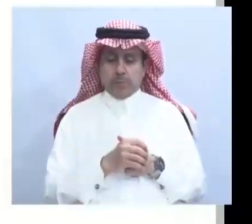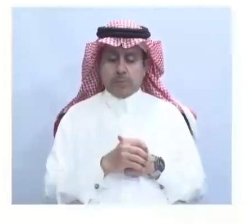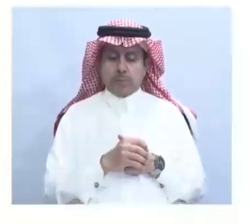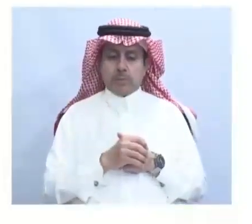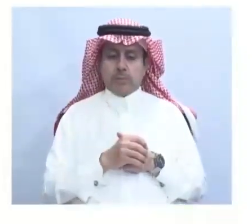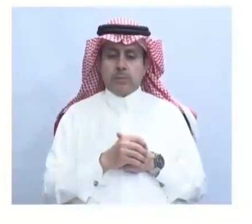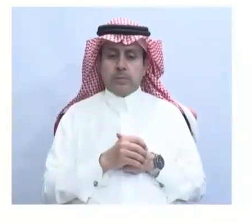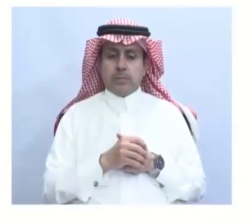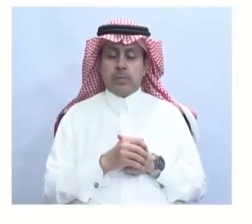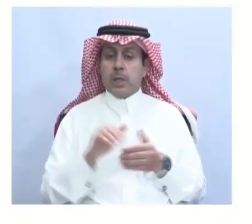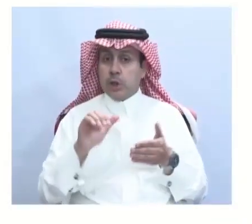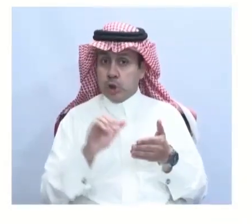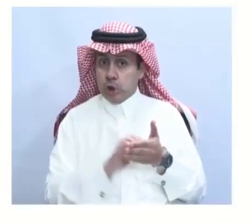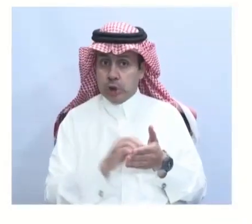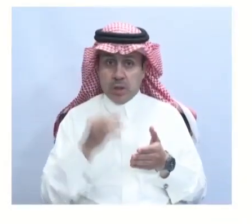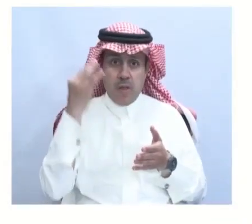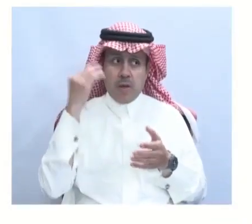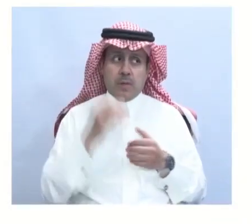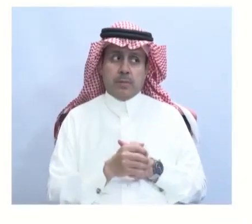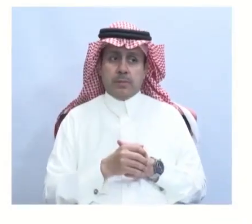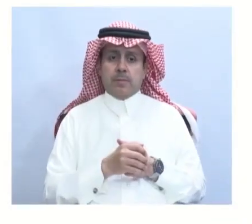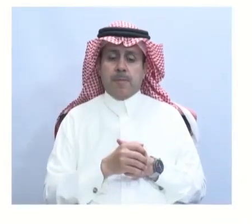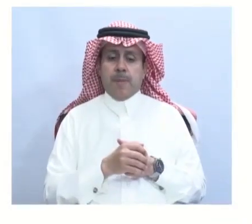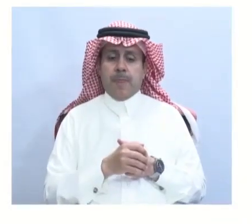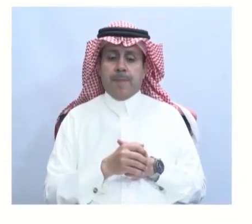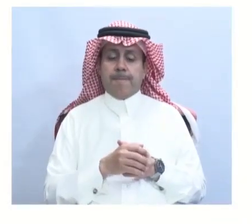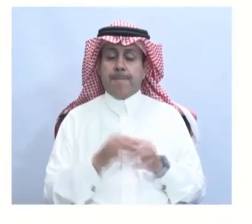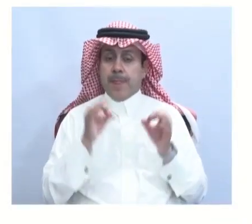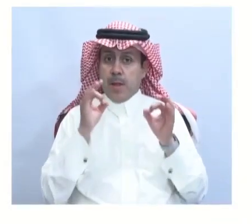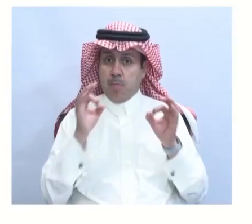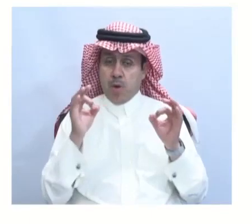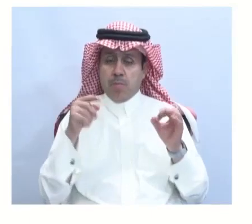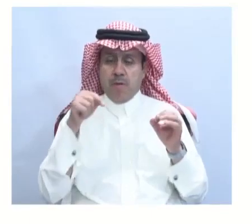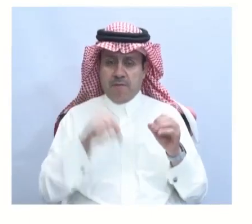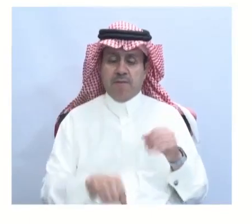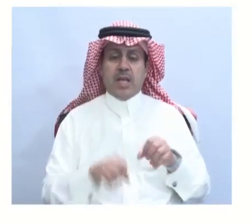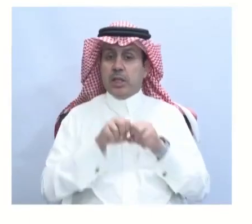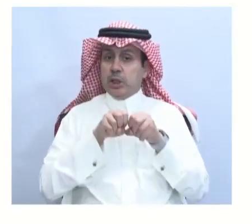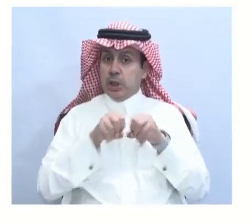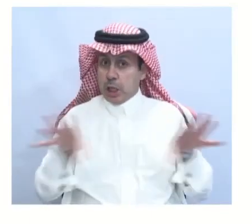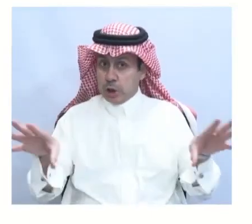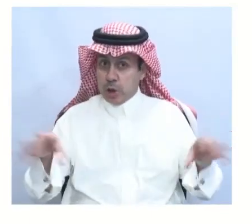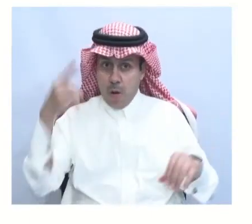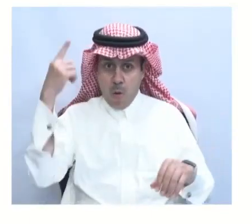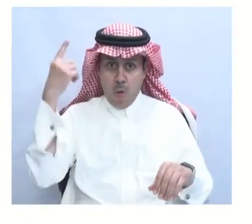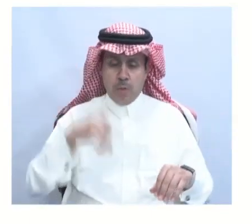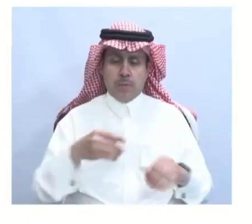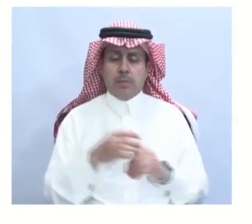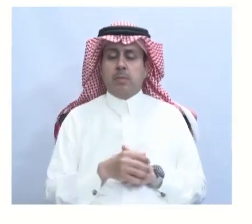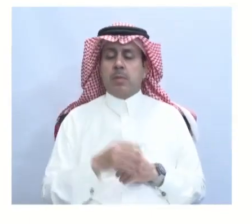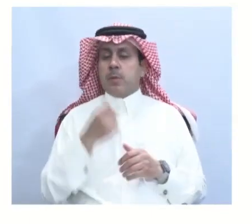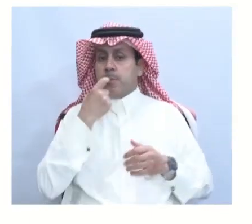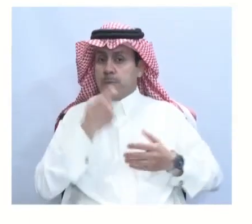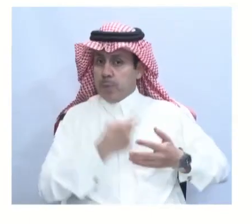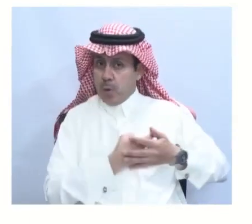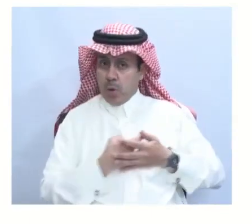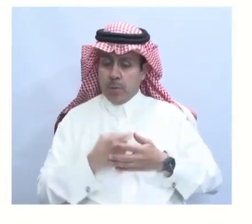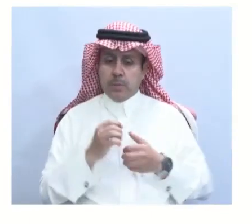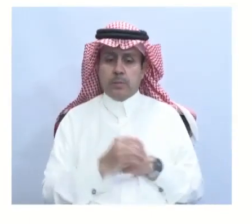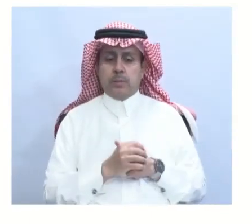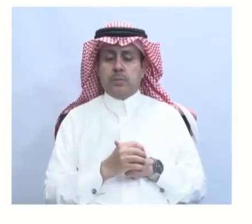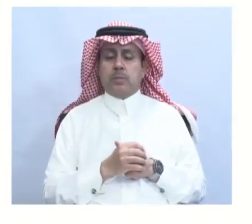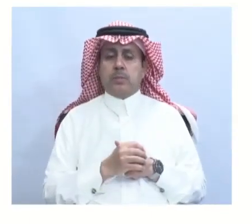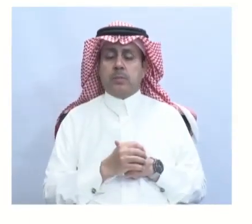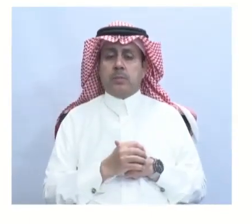والطالبات الى الشرط الثالث الذي لابد منه في نشر الحرمه للرضاع وهو ان يكون